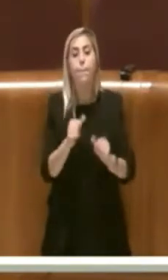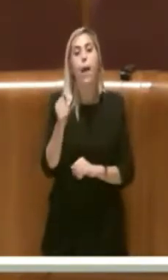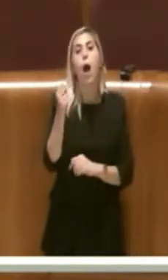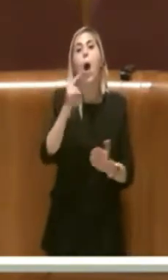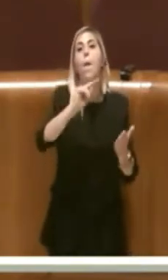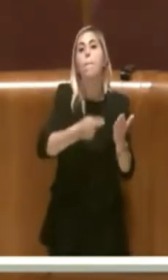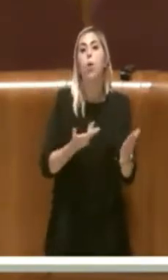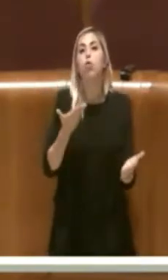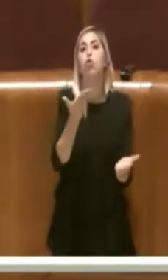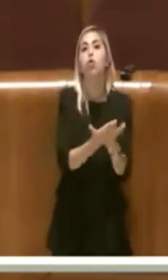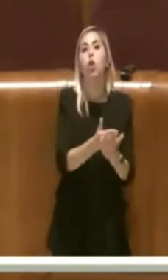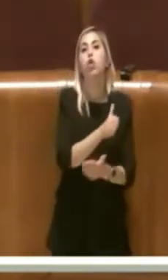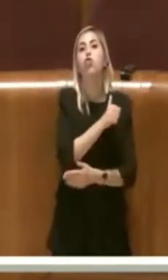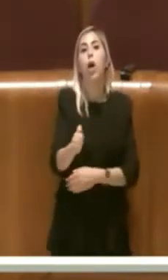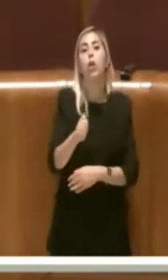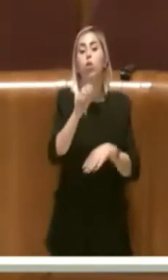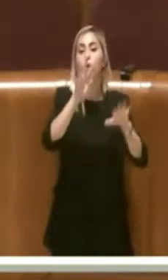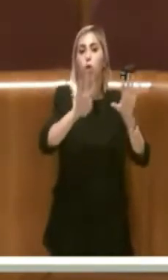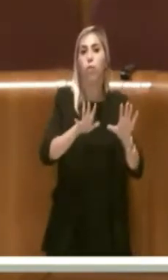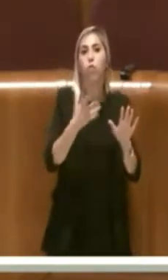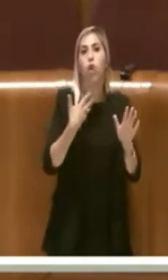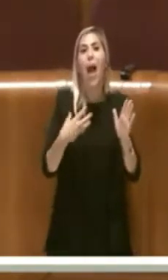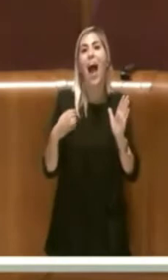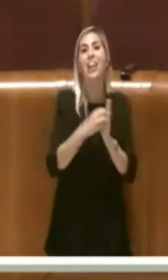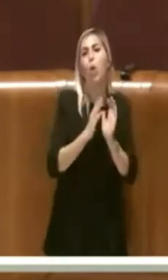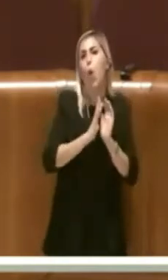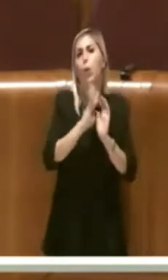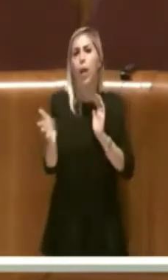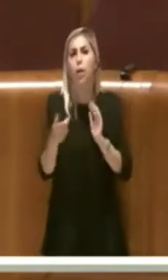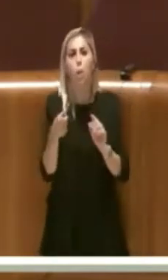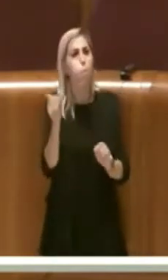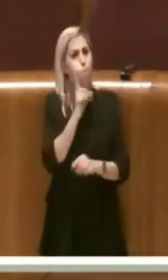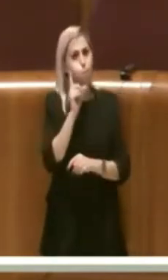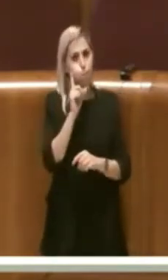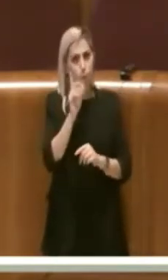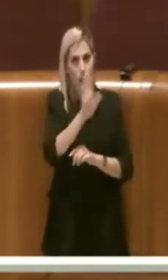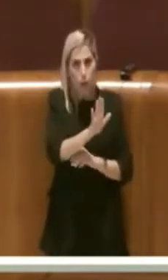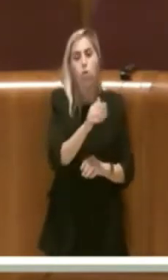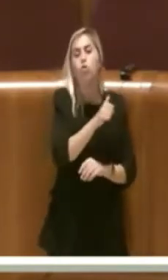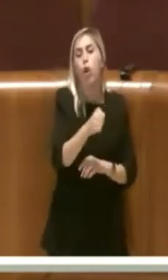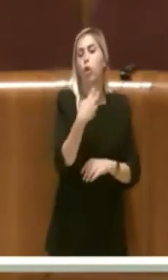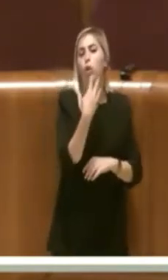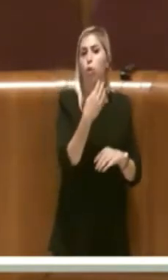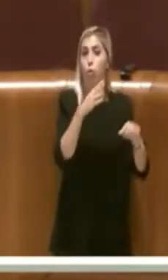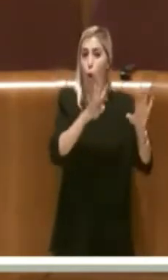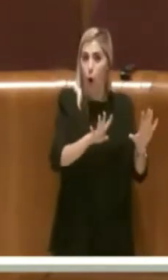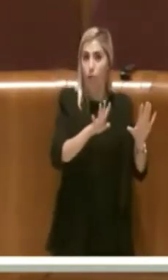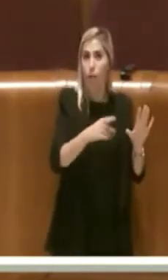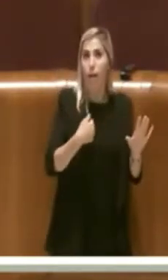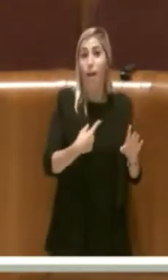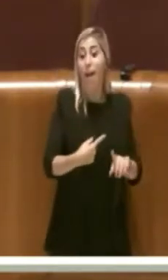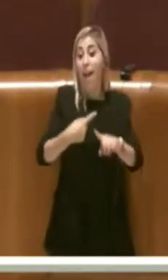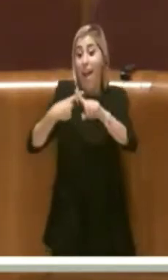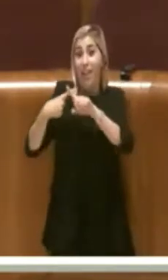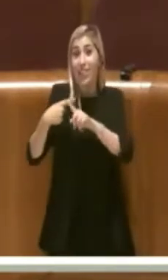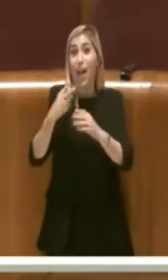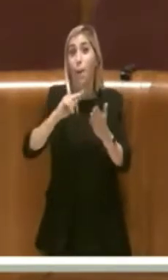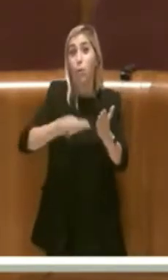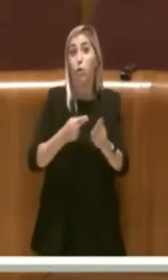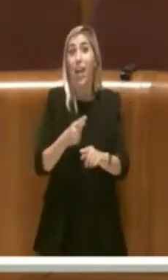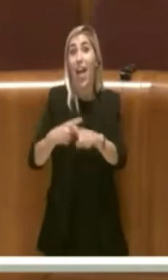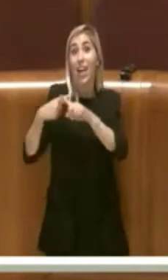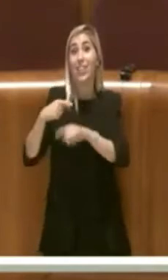mozioni 109 rimangono sotto un altro articolo, sempre mozione 109, mentre le mozioni oggi che chiamiamo ex articolo 58, quindi